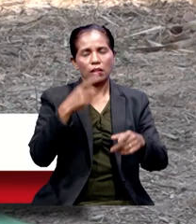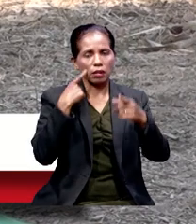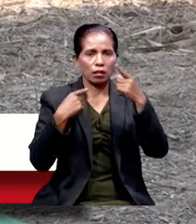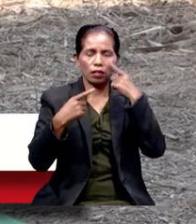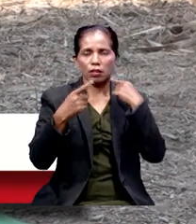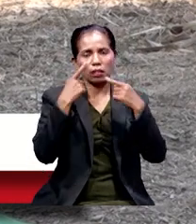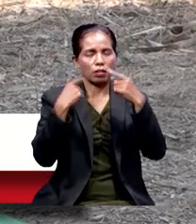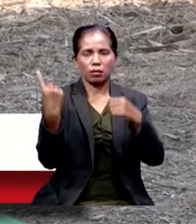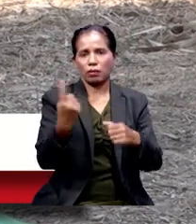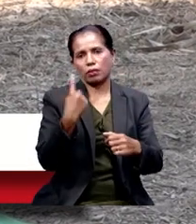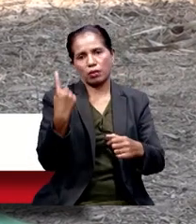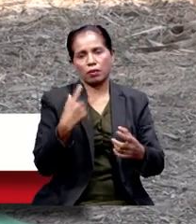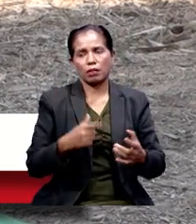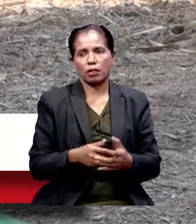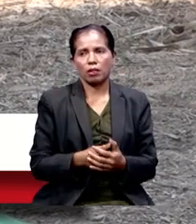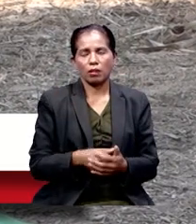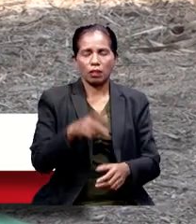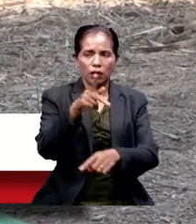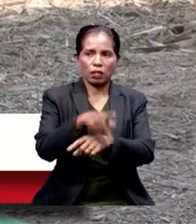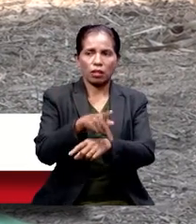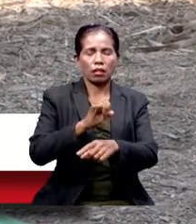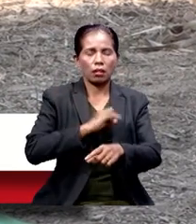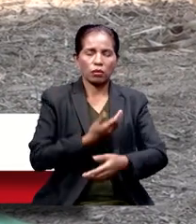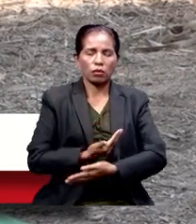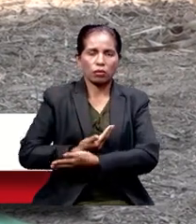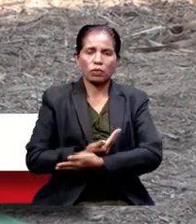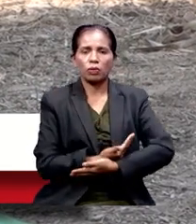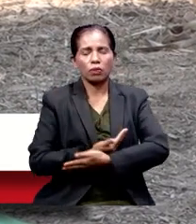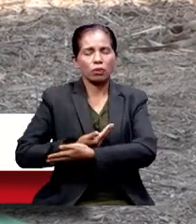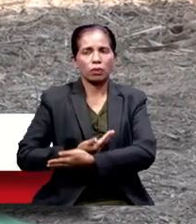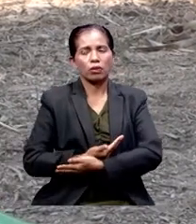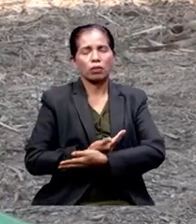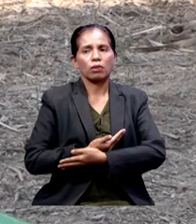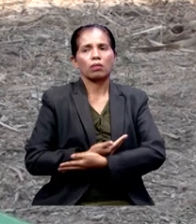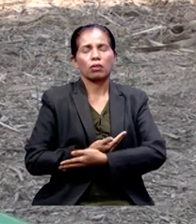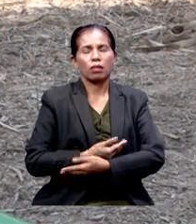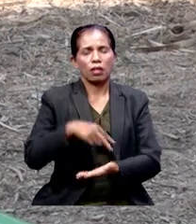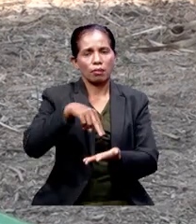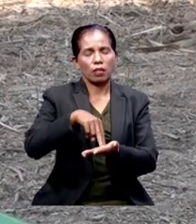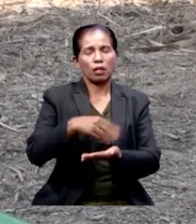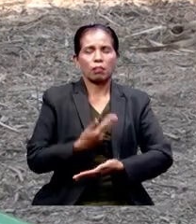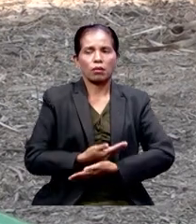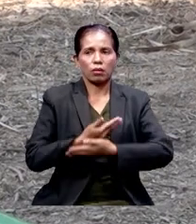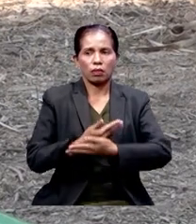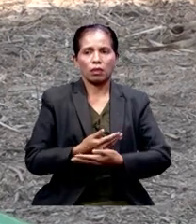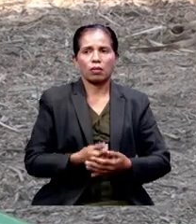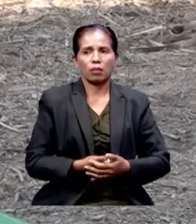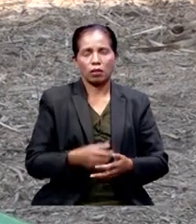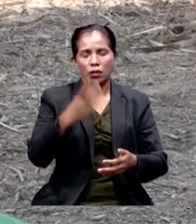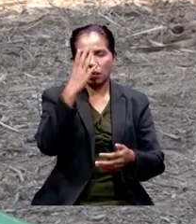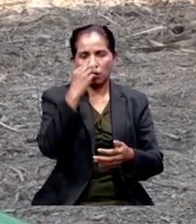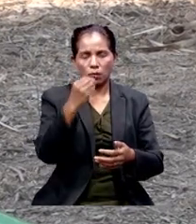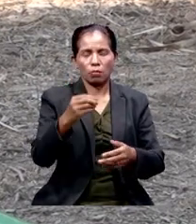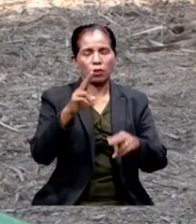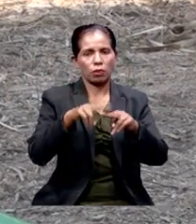sana. Tapi kalau kalian hau mas kos ni, sampai hansa dukur ni hamri ikut ya. Sadere dit di lolo ni hansa dukur